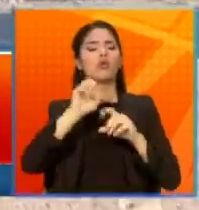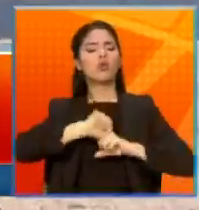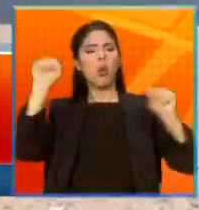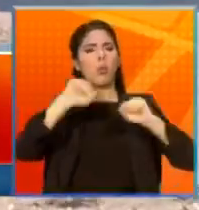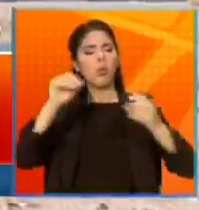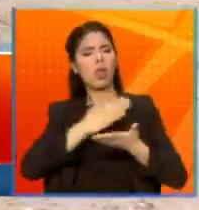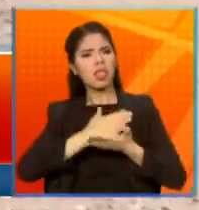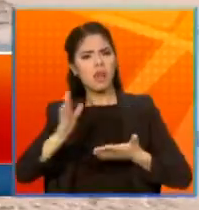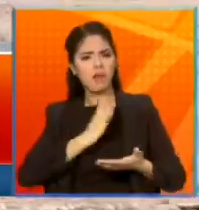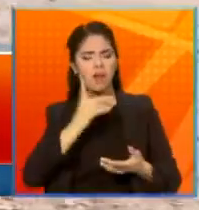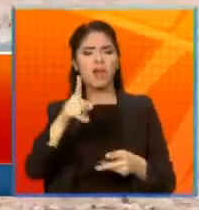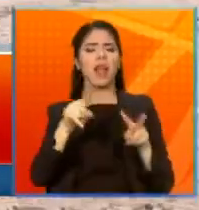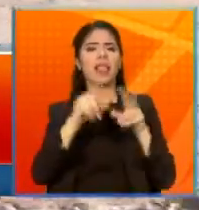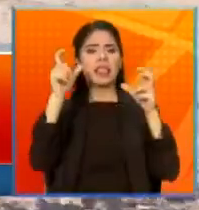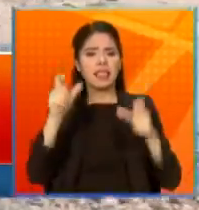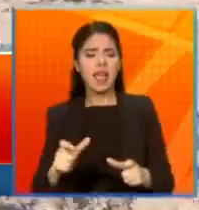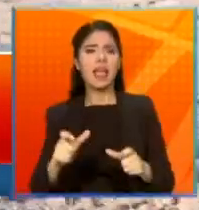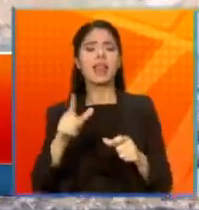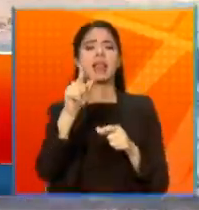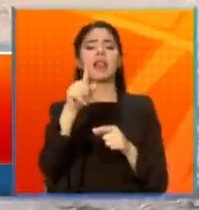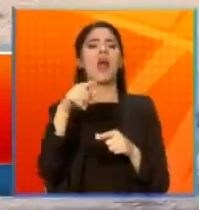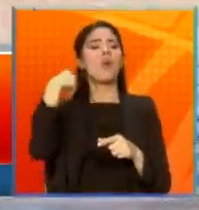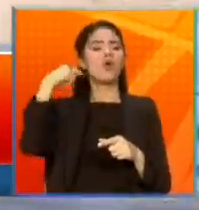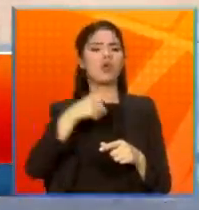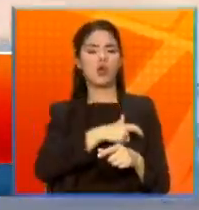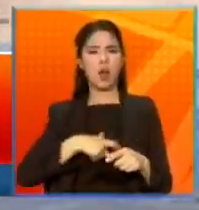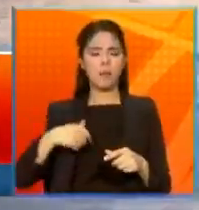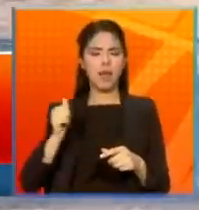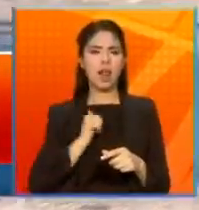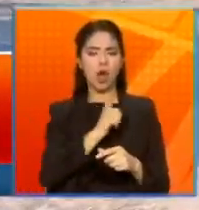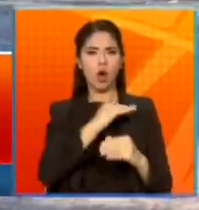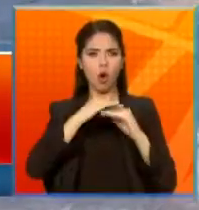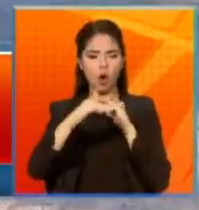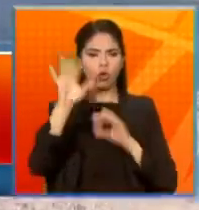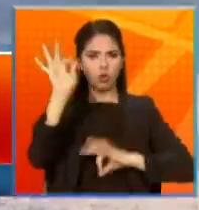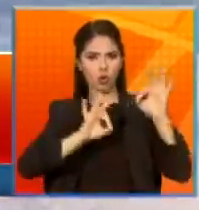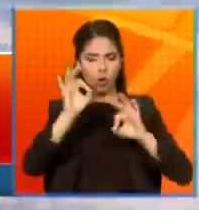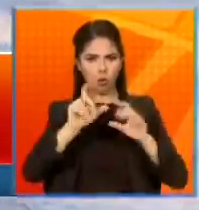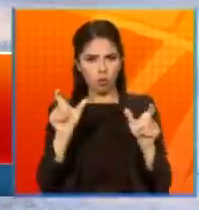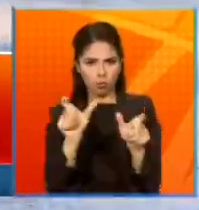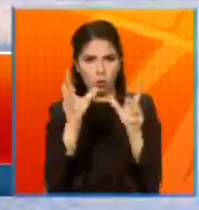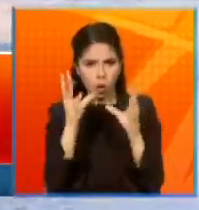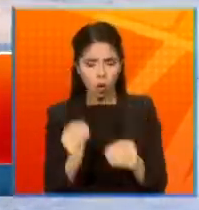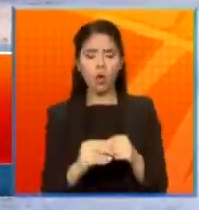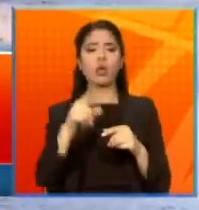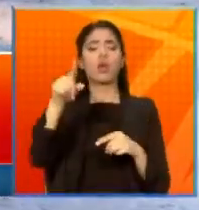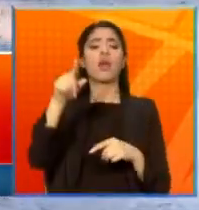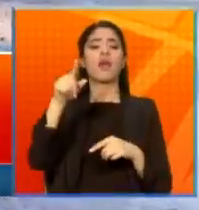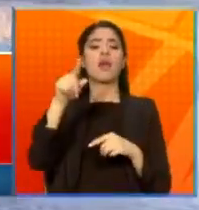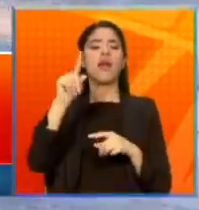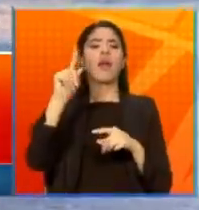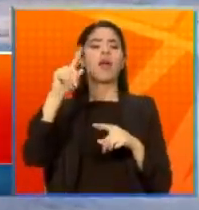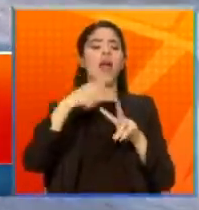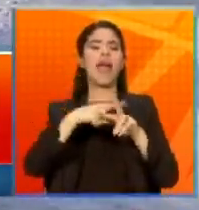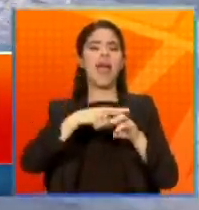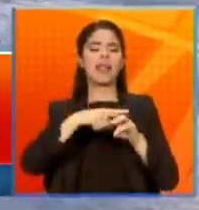yapılıyor. Nayrab şu anda Suriye Milli Ordusu'nun kontrolünde. İşte bu yüzden de rejim uçakları sık sık